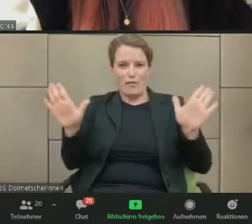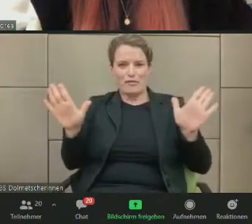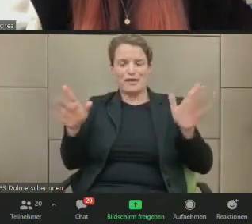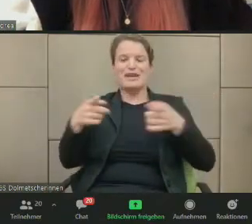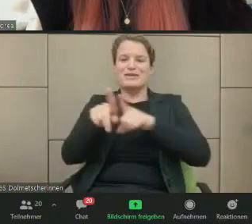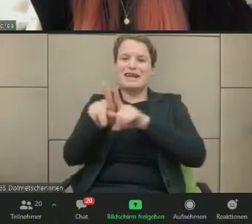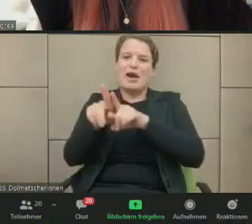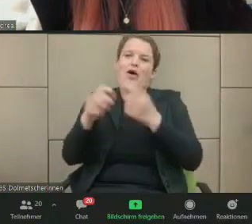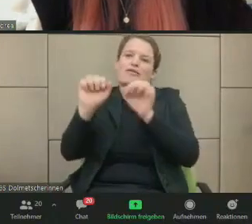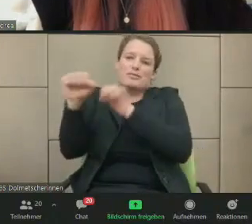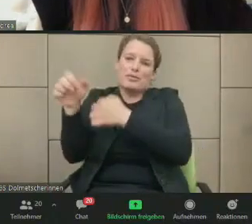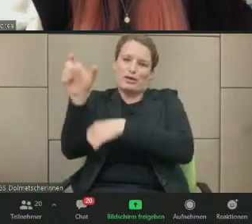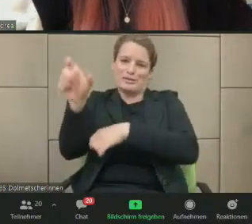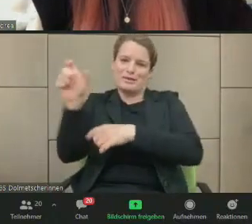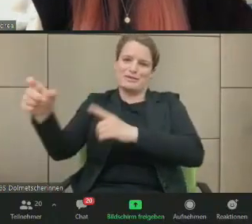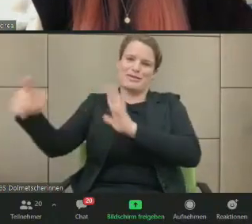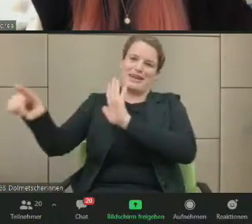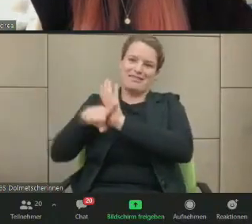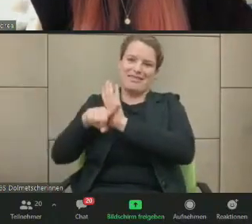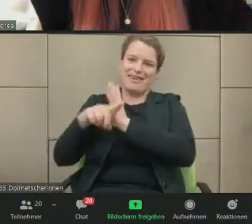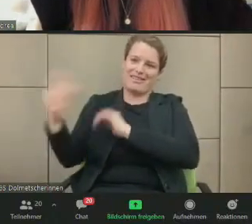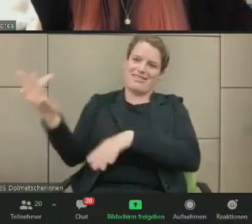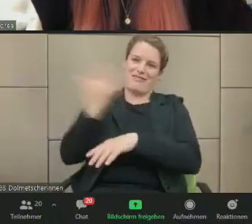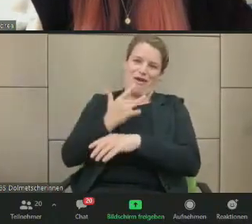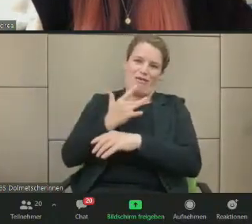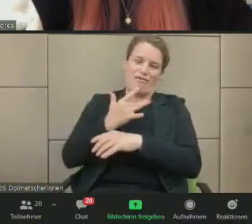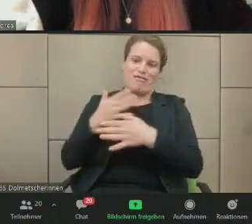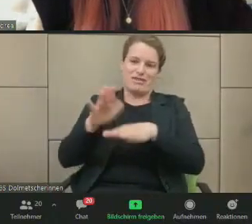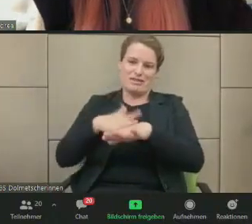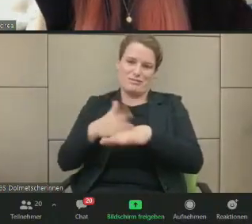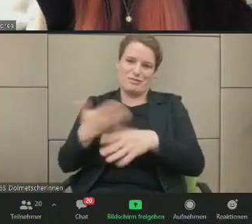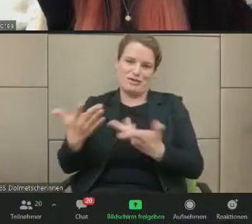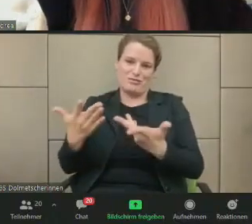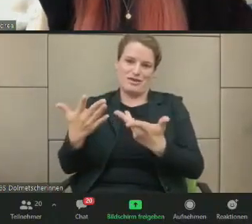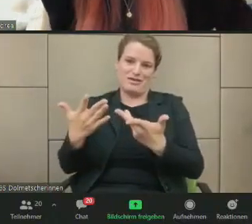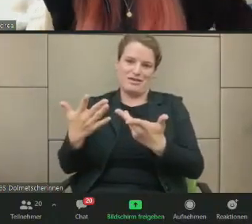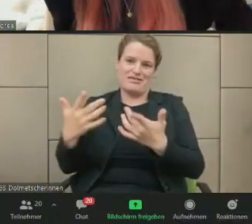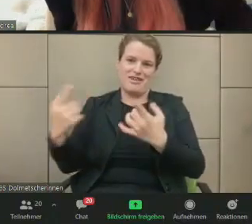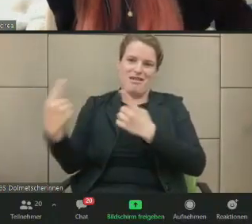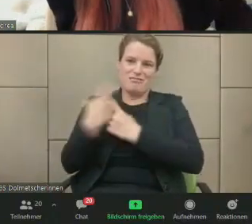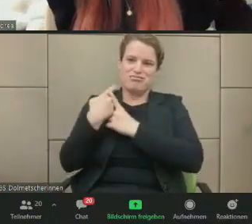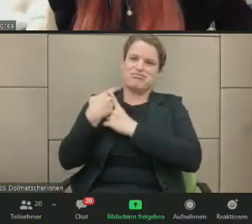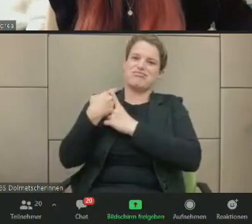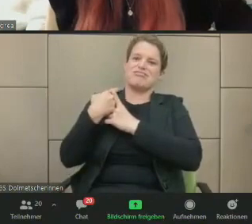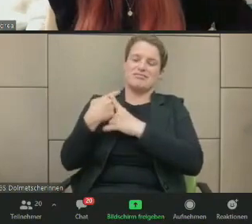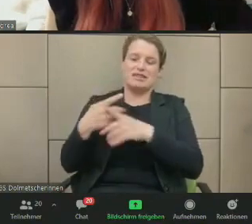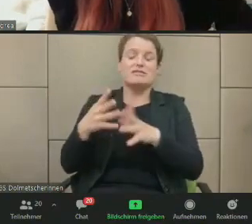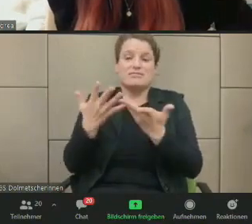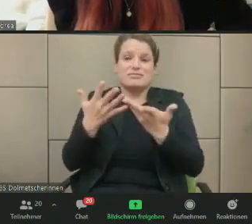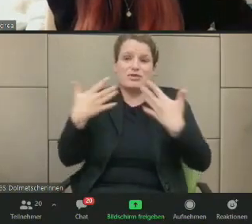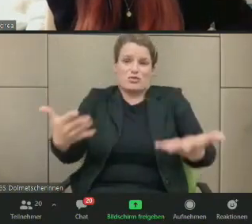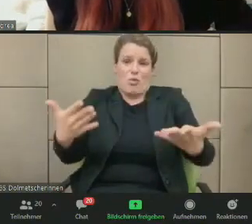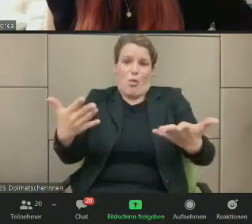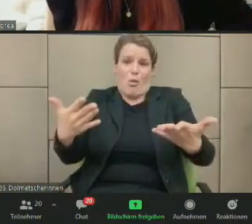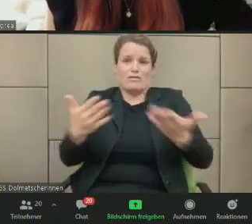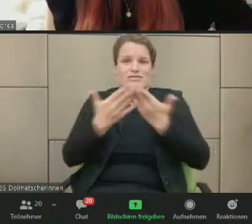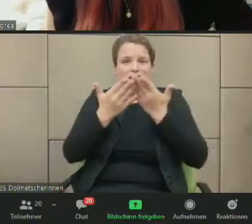muss, dass man, ich sage mal, angefeindet wird. Muss man nicht den Preis dafür bezahlen, dass